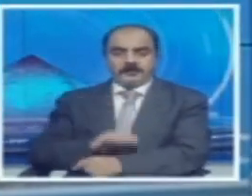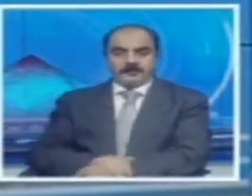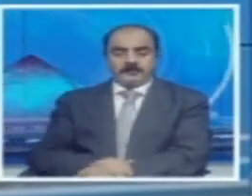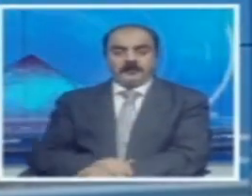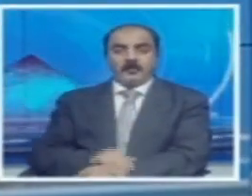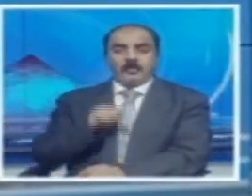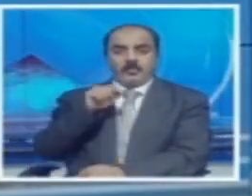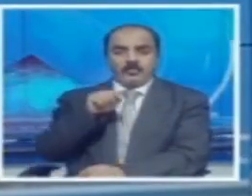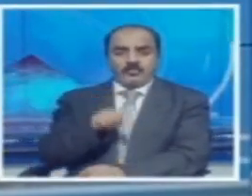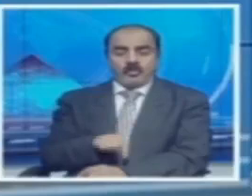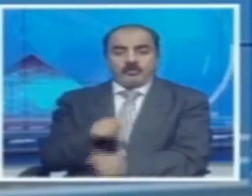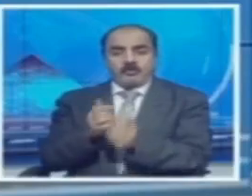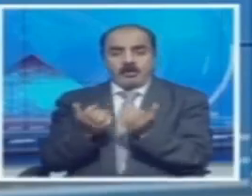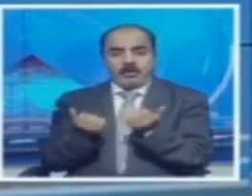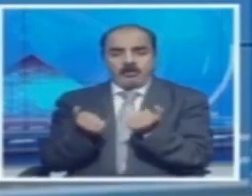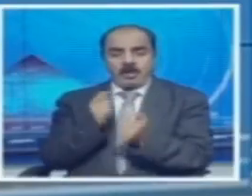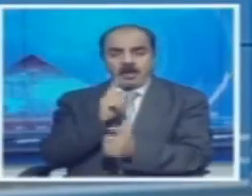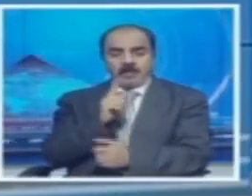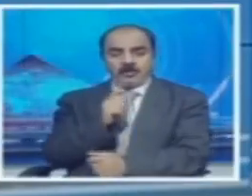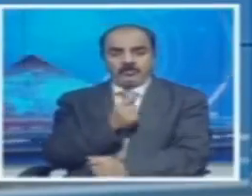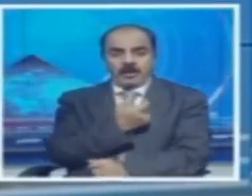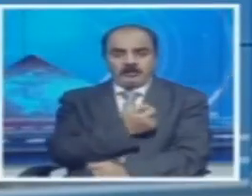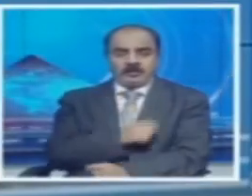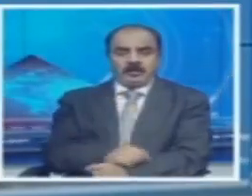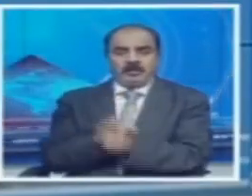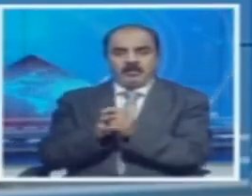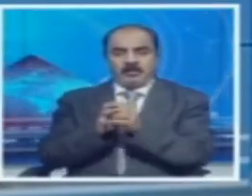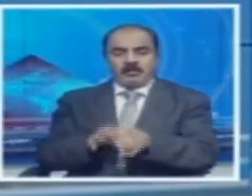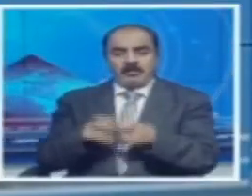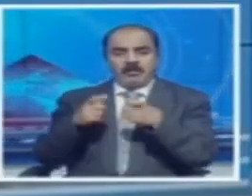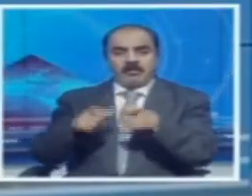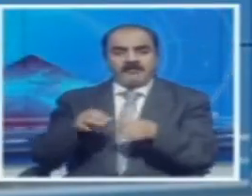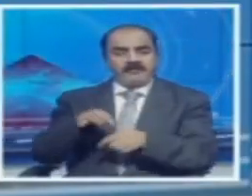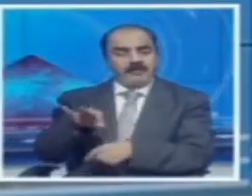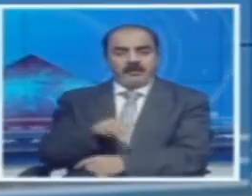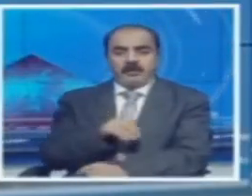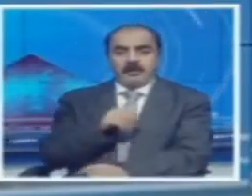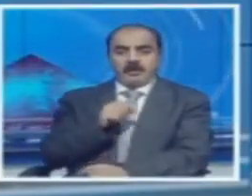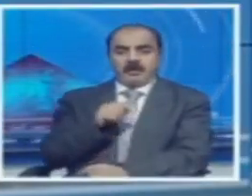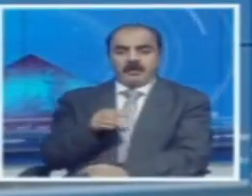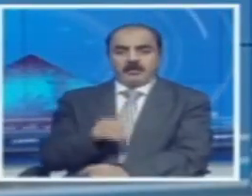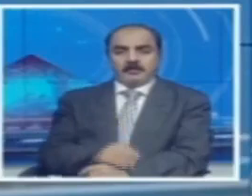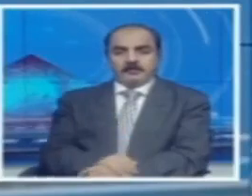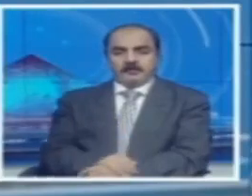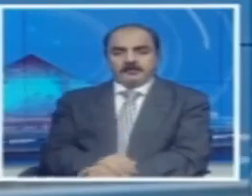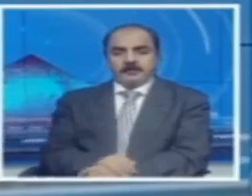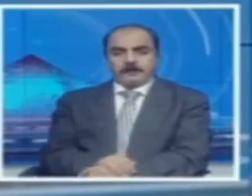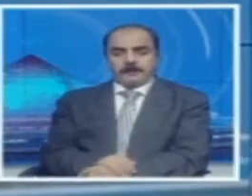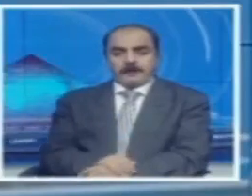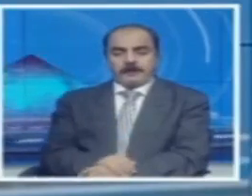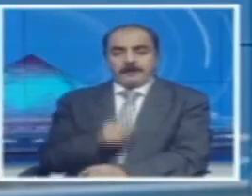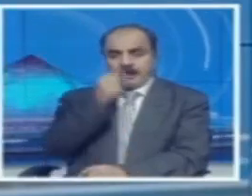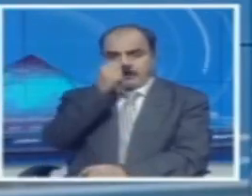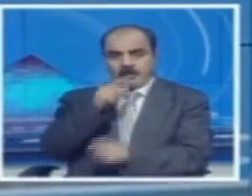الأحمر. أما يوم الأربعاء الحادي عشر من مايو فيتم إجراء القرعة بمديريات أمن،